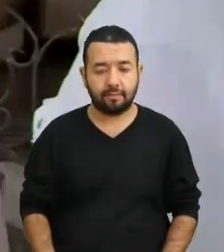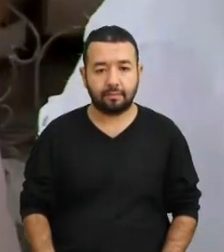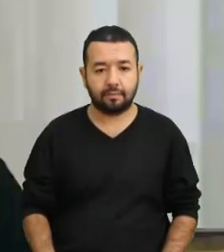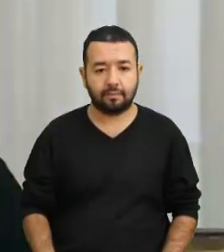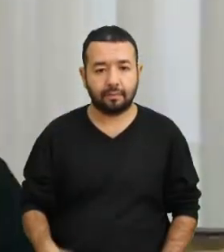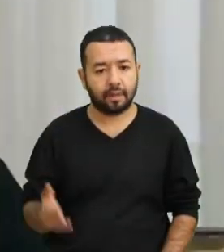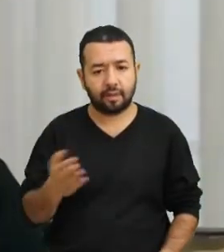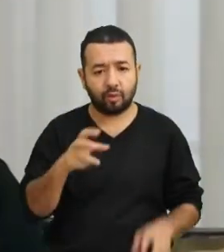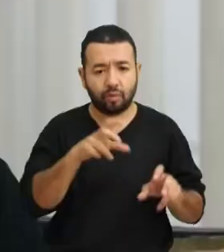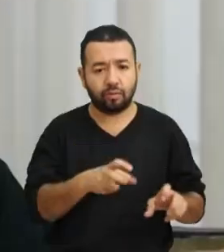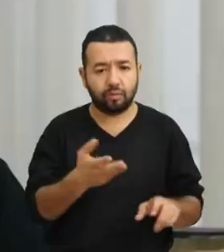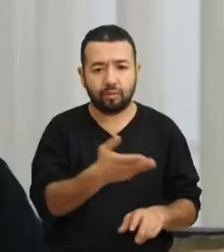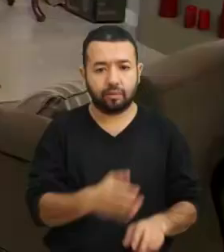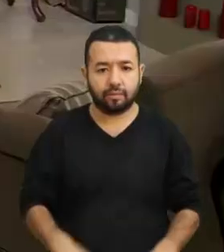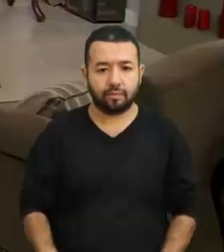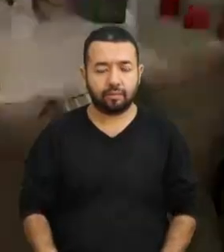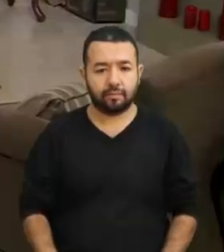zor duruyor. Ay geç şöyle geç.